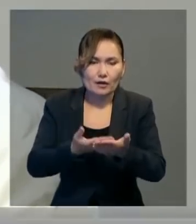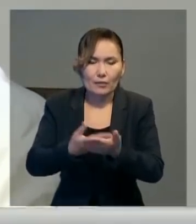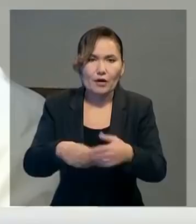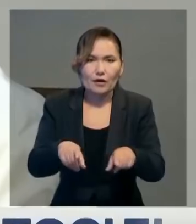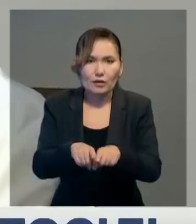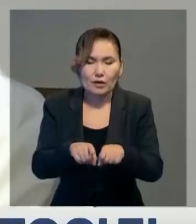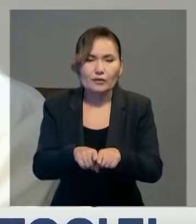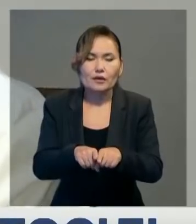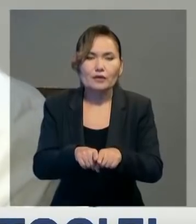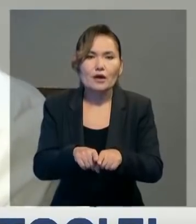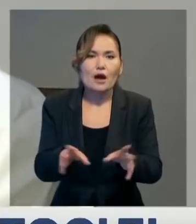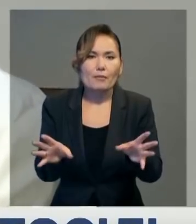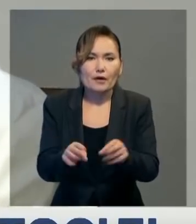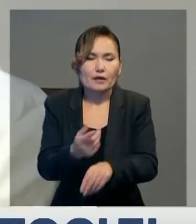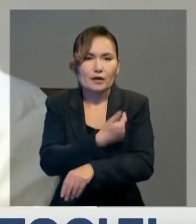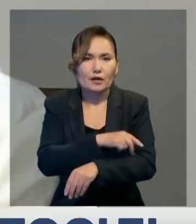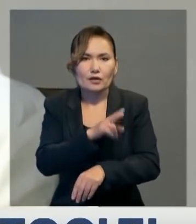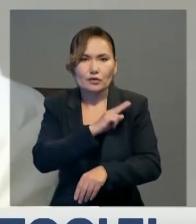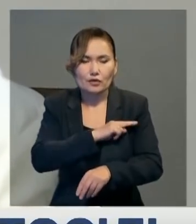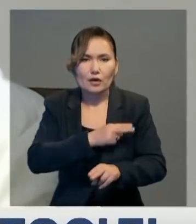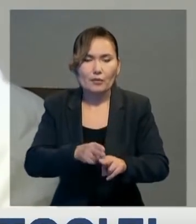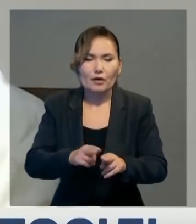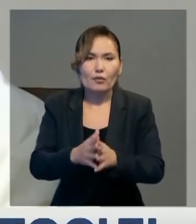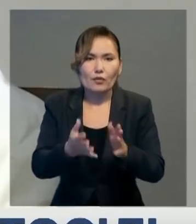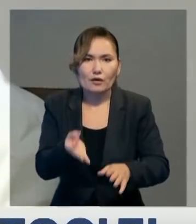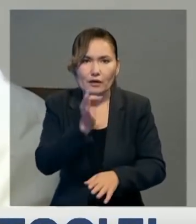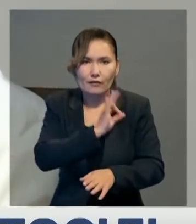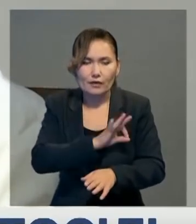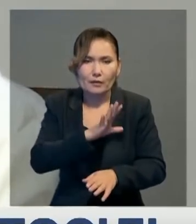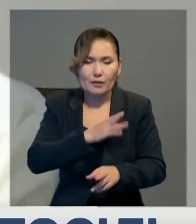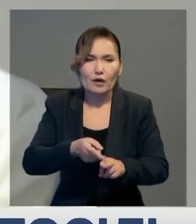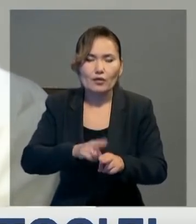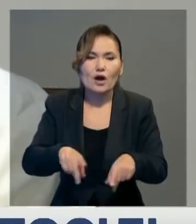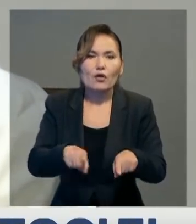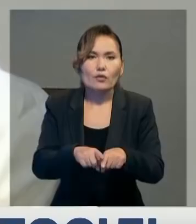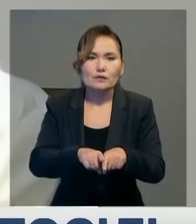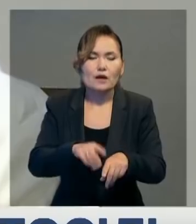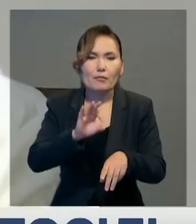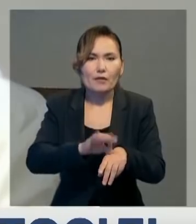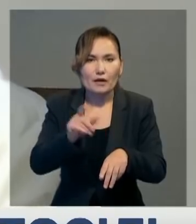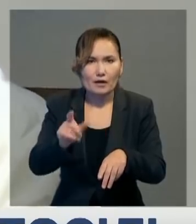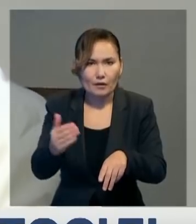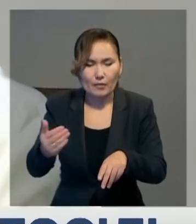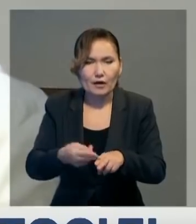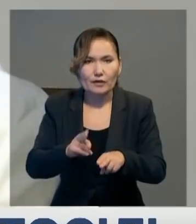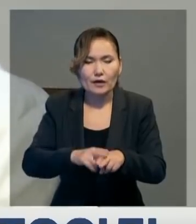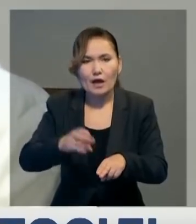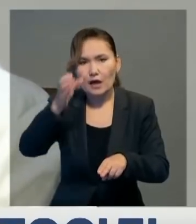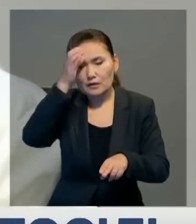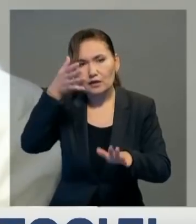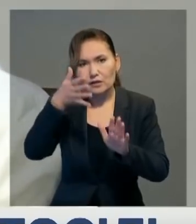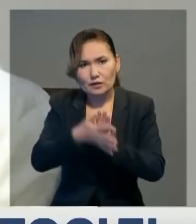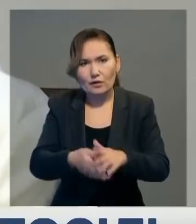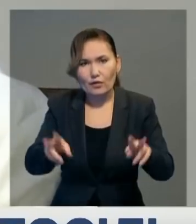қосарлана бірге қолдана отырып, эффект болатынын және де осындай науқастарға клиникалық ғылыми зерттеулер